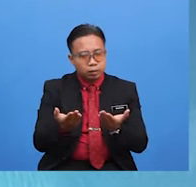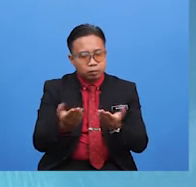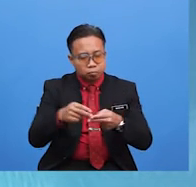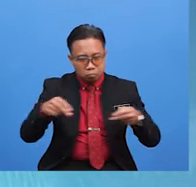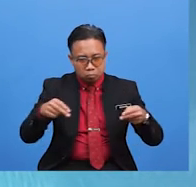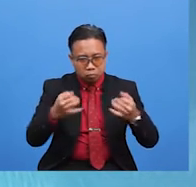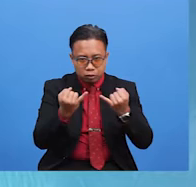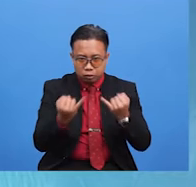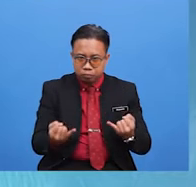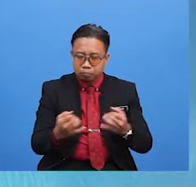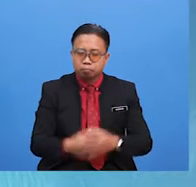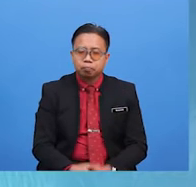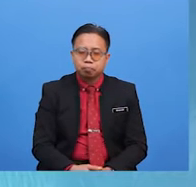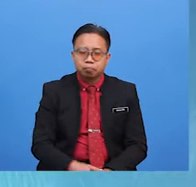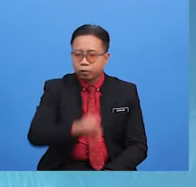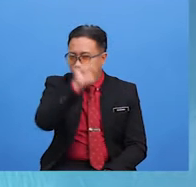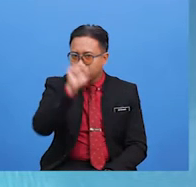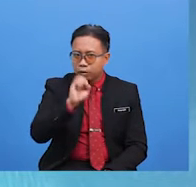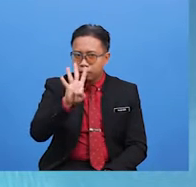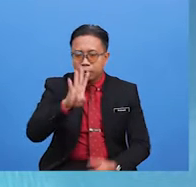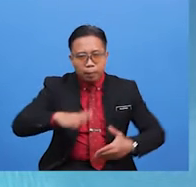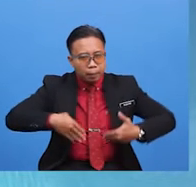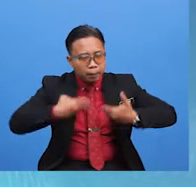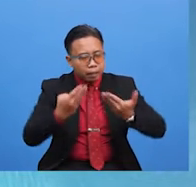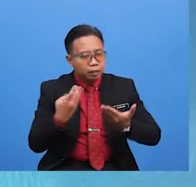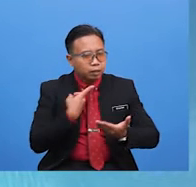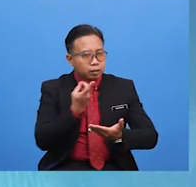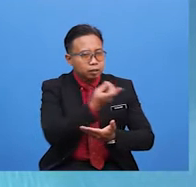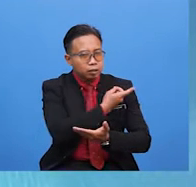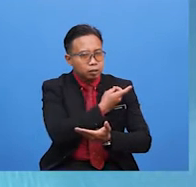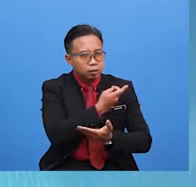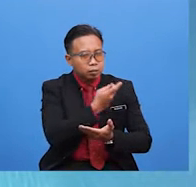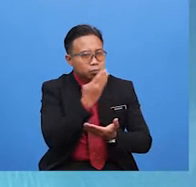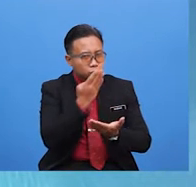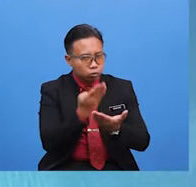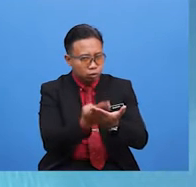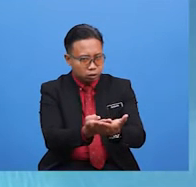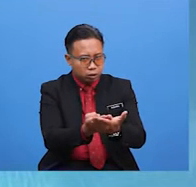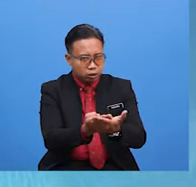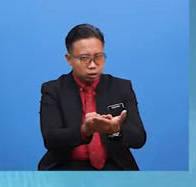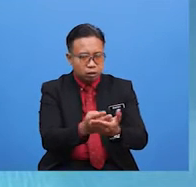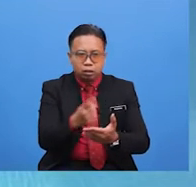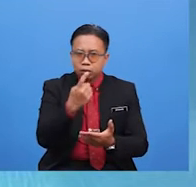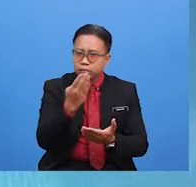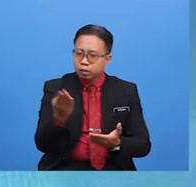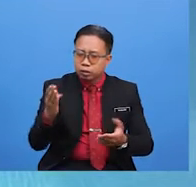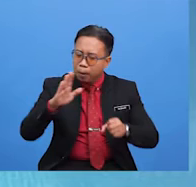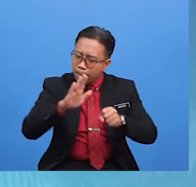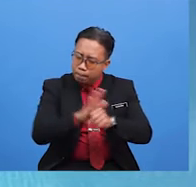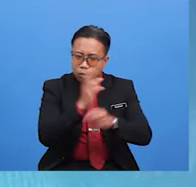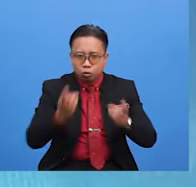Soalan yang keempat, bagaimanakah kita membuktikan suatu benda itu memenuhi luang?